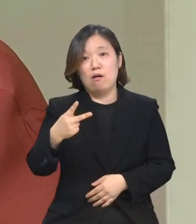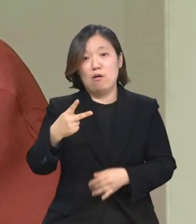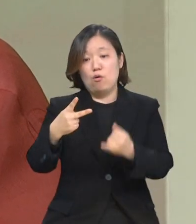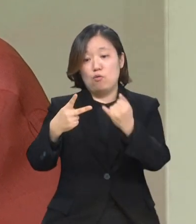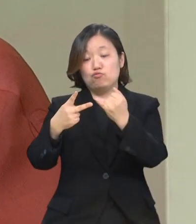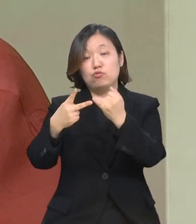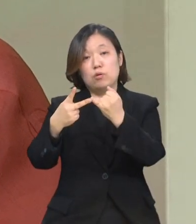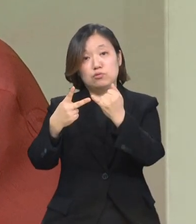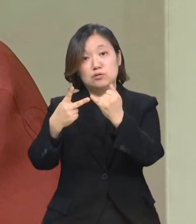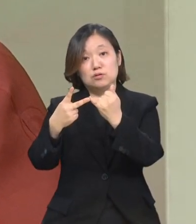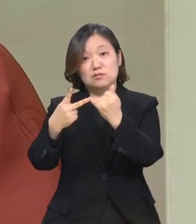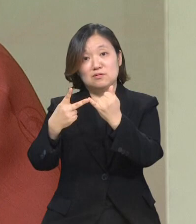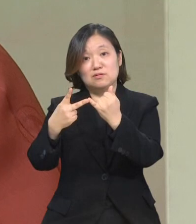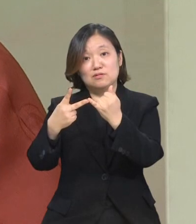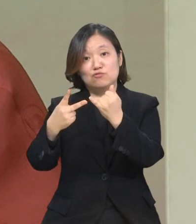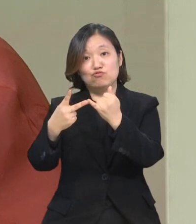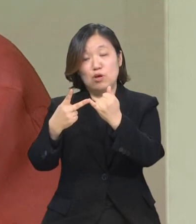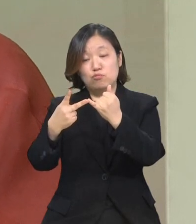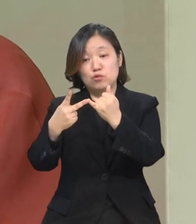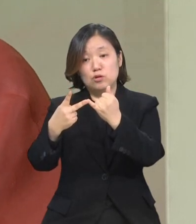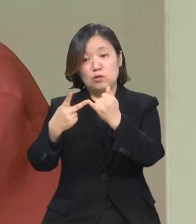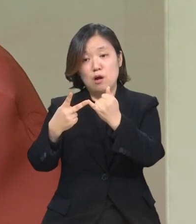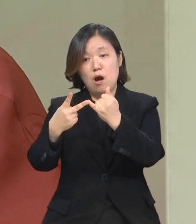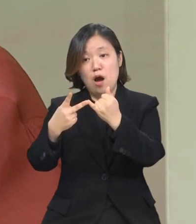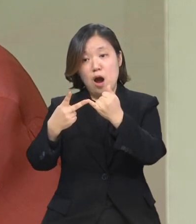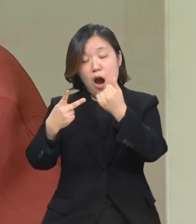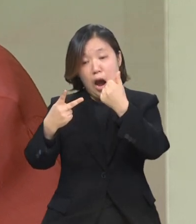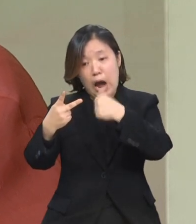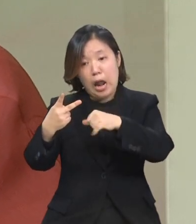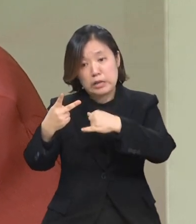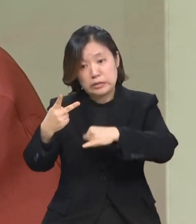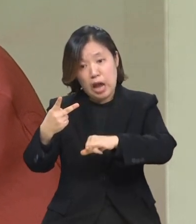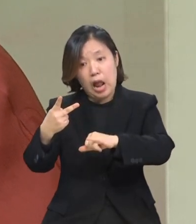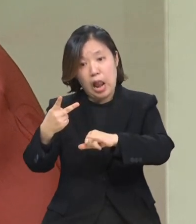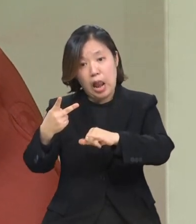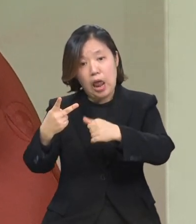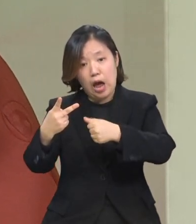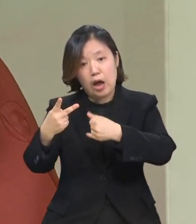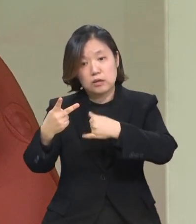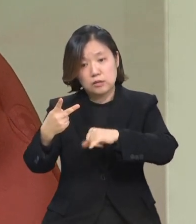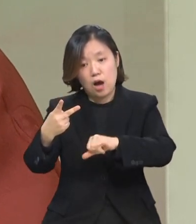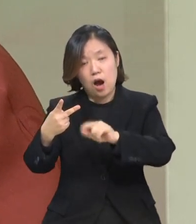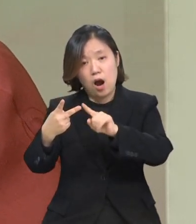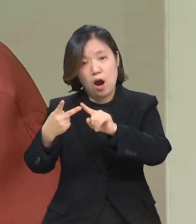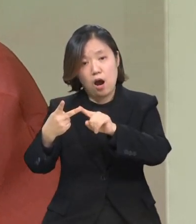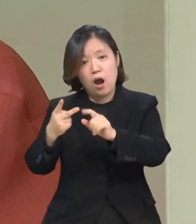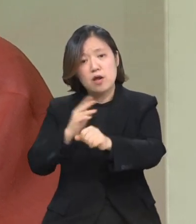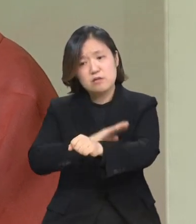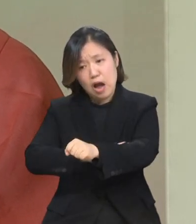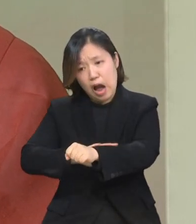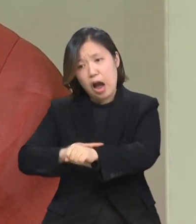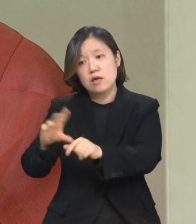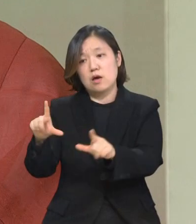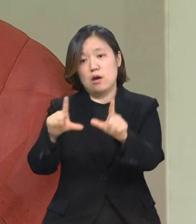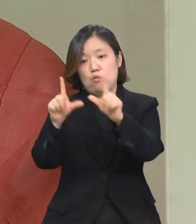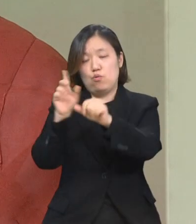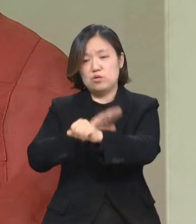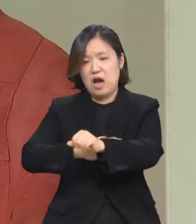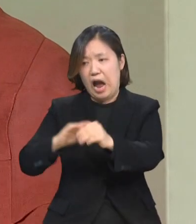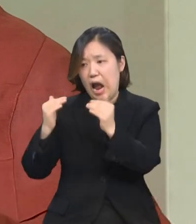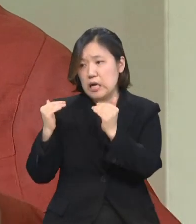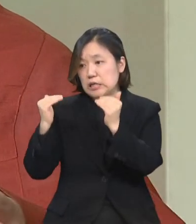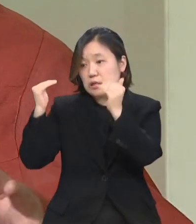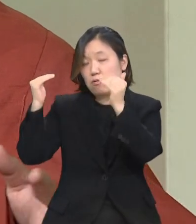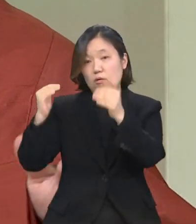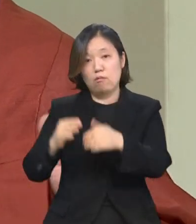둘째 부인이었던 첩이었던 저쪽 집에 애들은 너무나 애들이 잘 크는 거예요